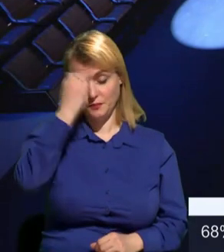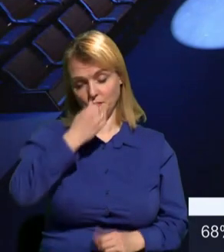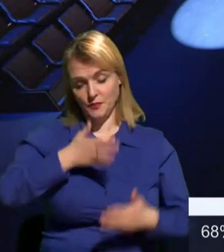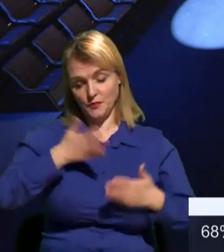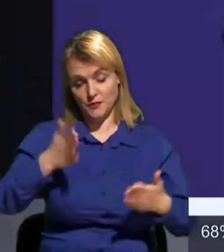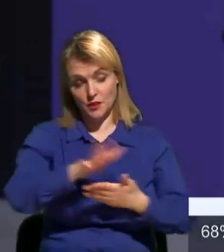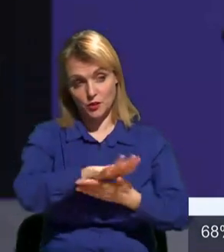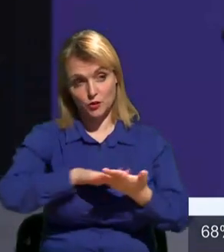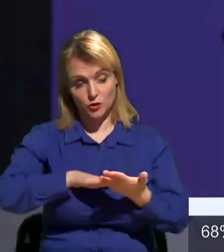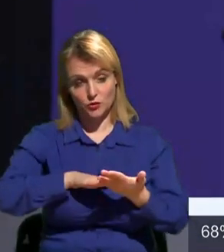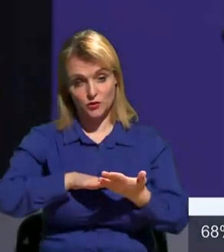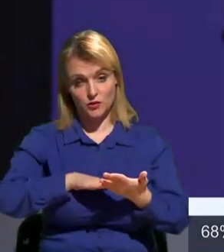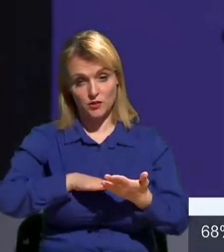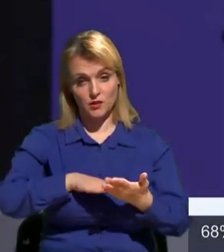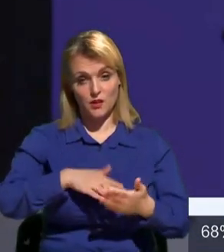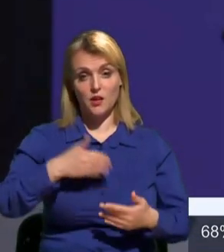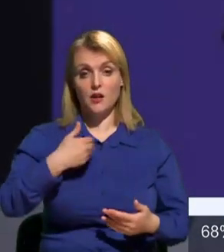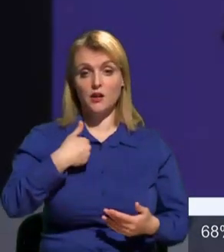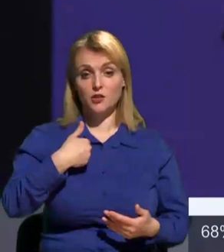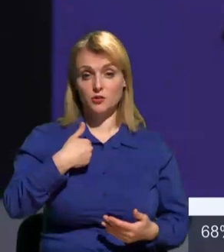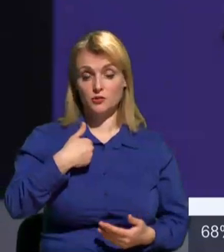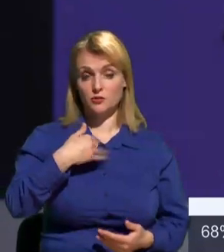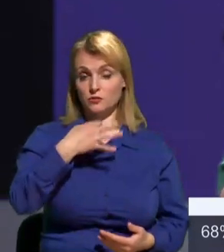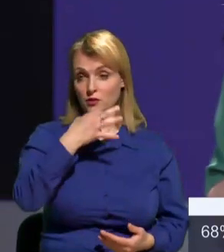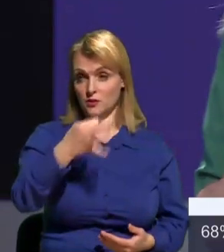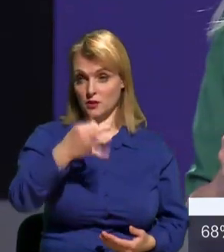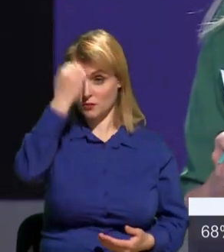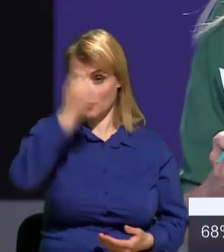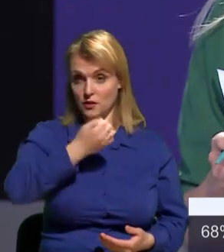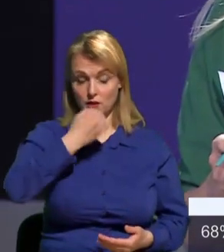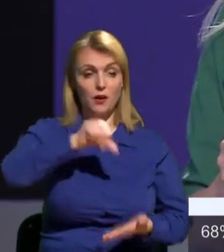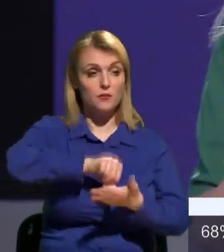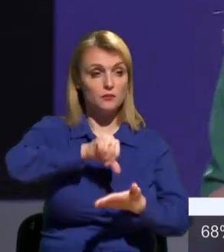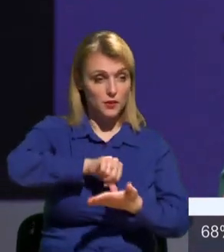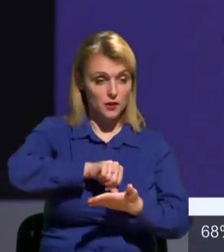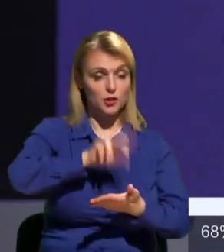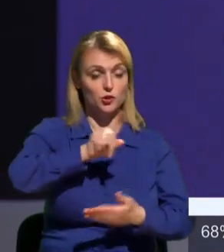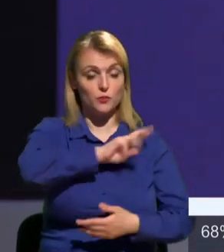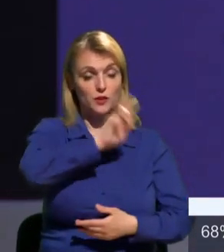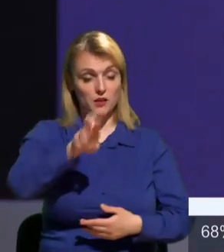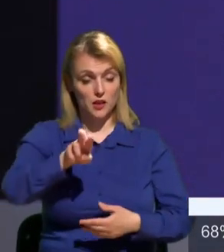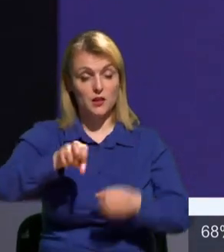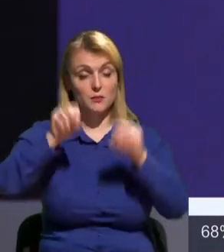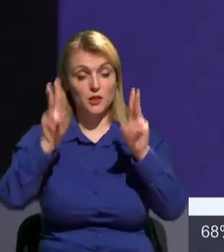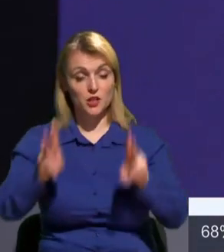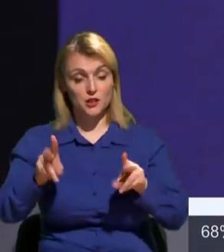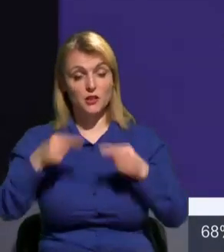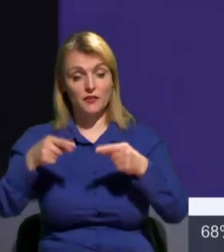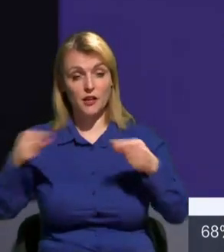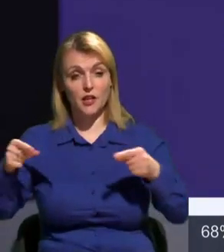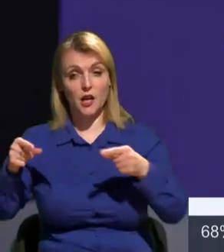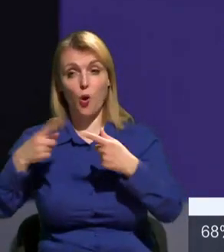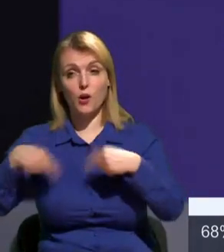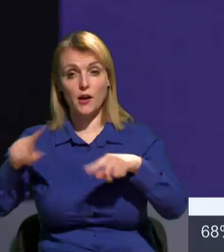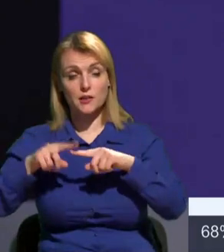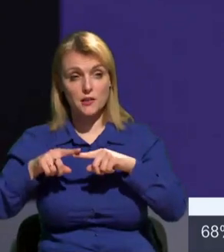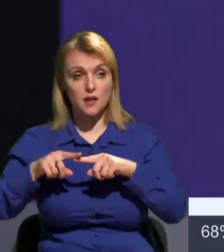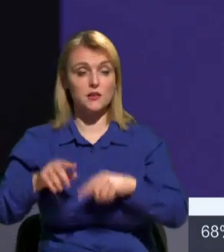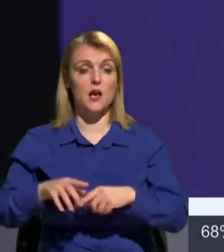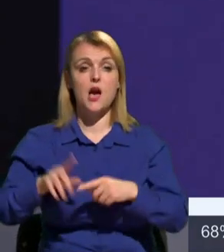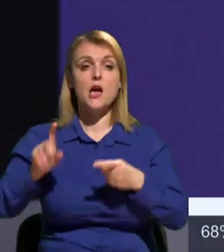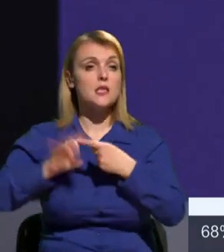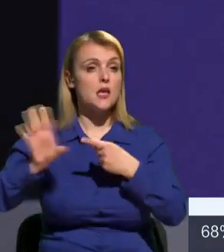În continuare, vreau să salut prezența în studio a experților din diferite asociații neguvernamentale care vor adresa câte